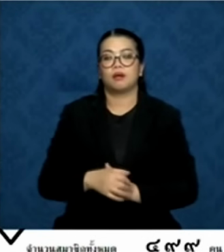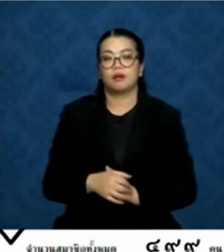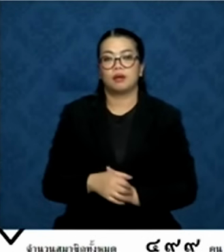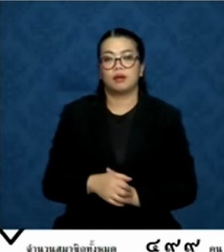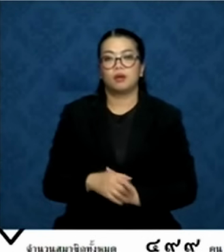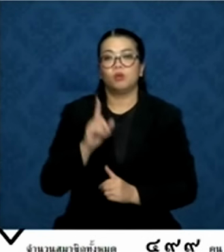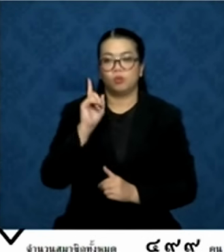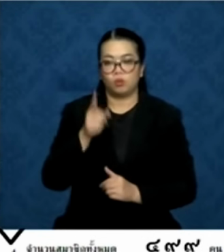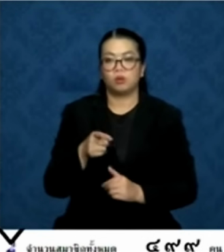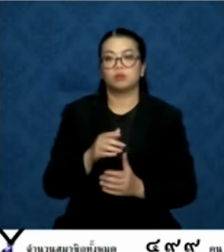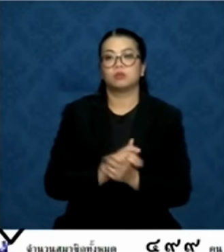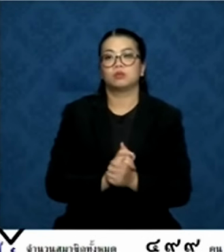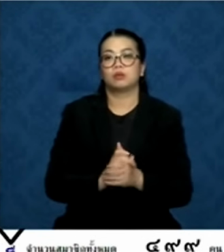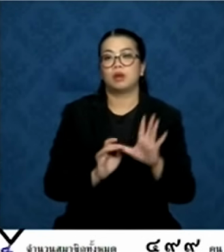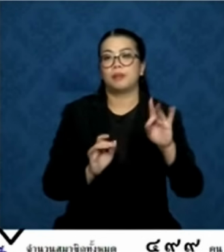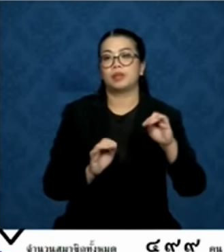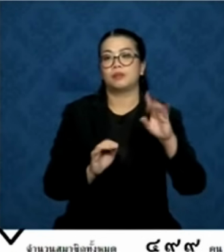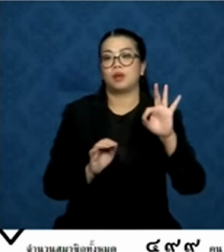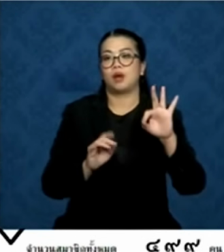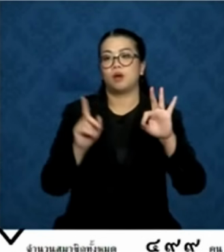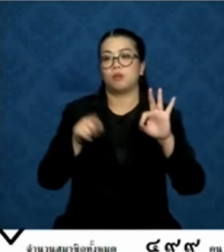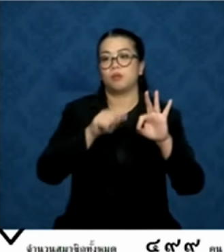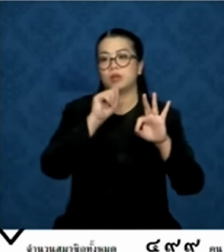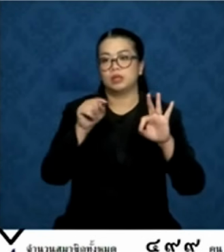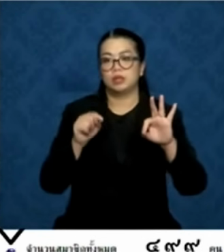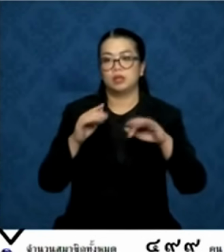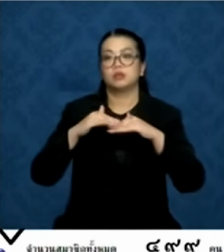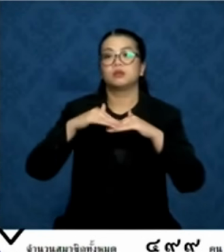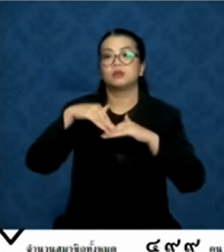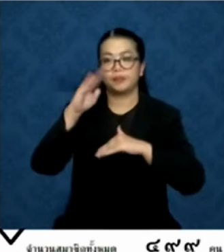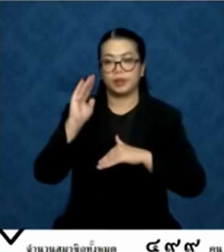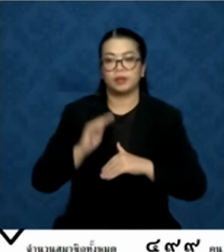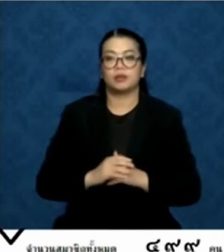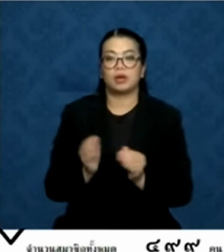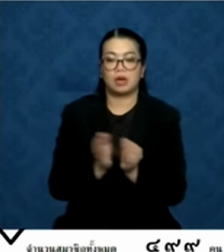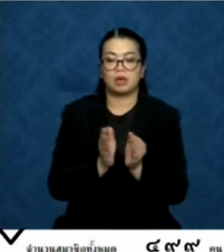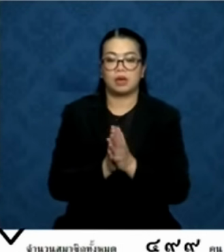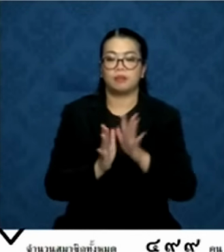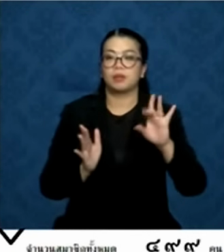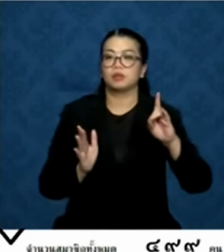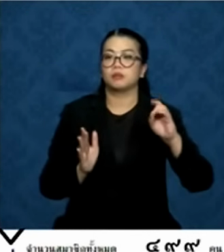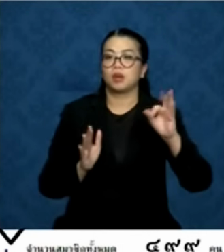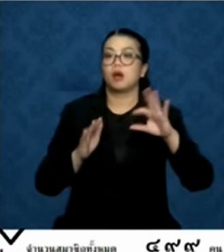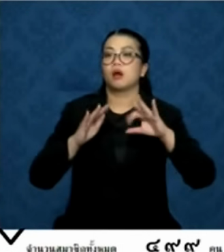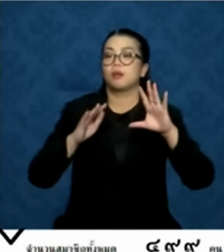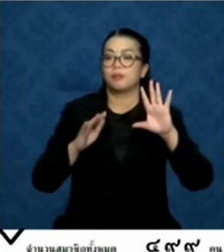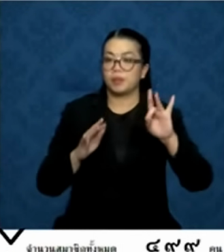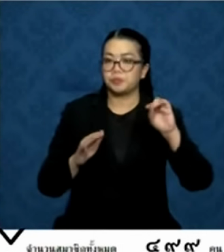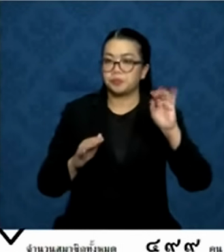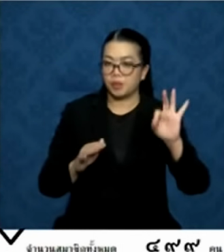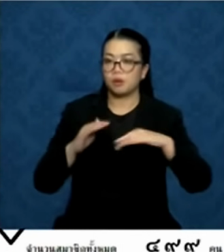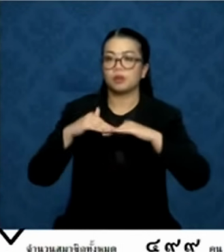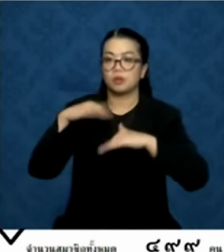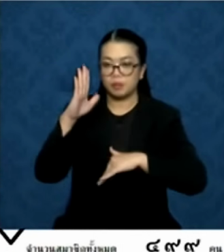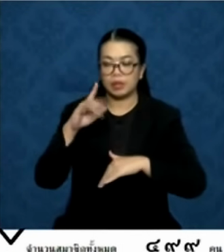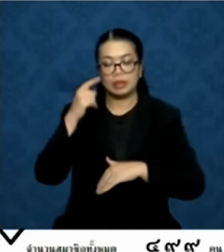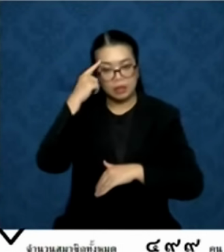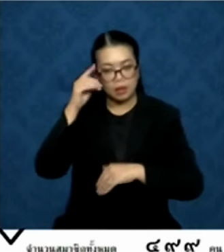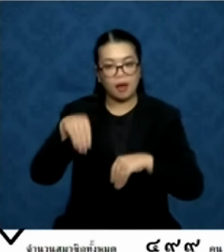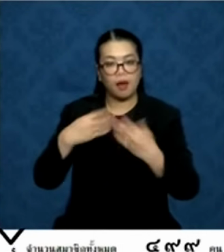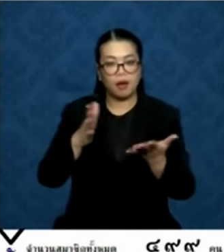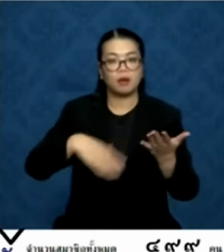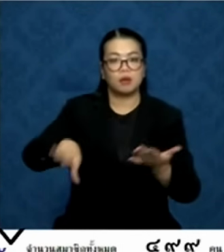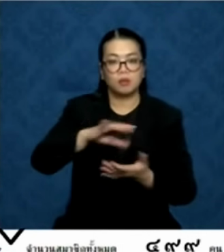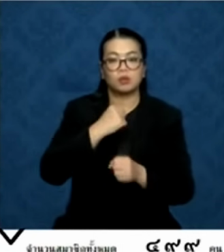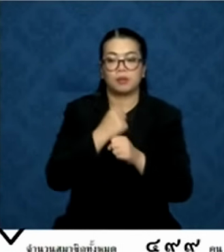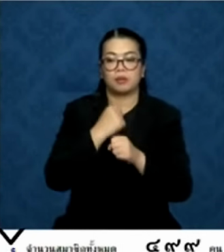ทยไม่น้อยกว่า89คะแนนผ่านการปลูกจิตสำนึกและสร้างค่านิยมให้ทุกภาคส่วน